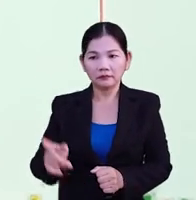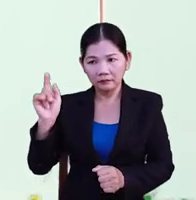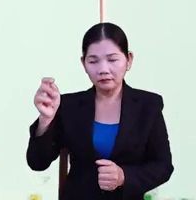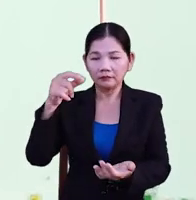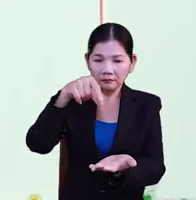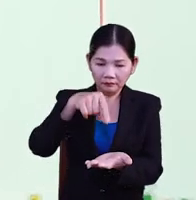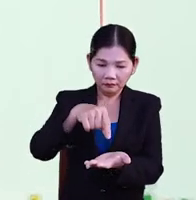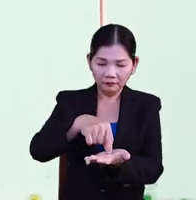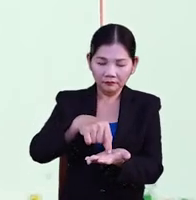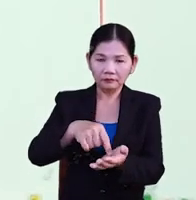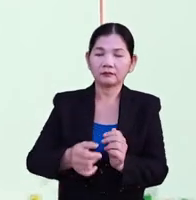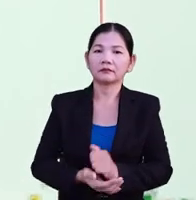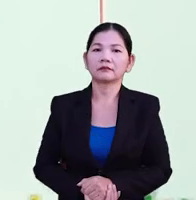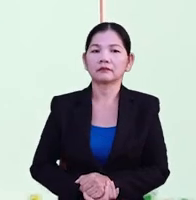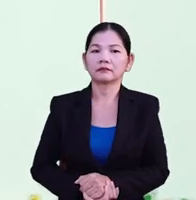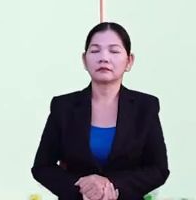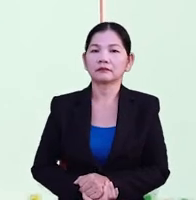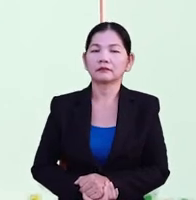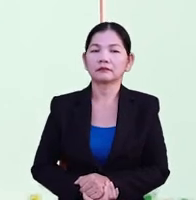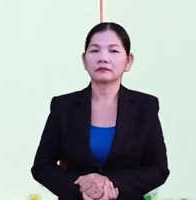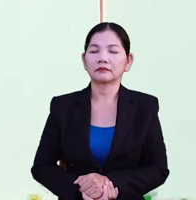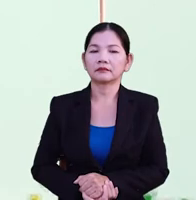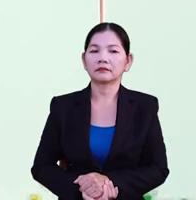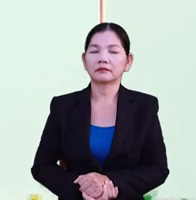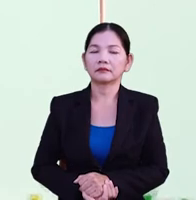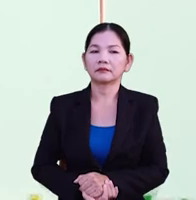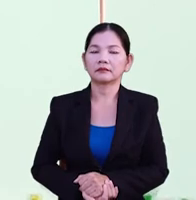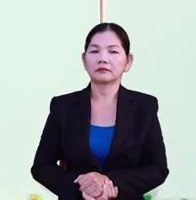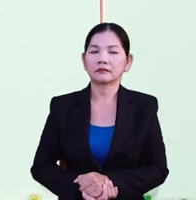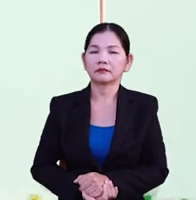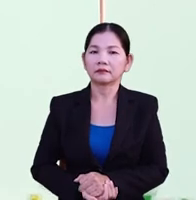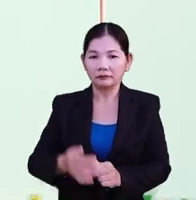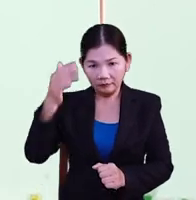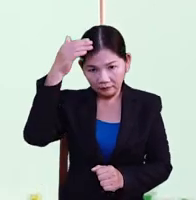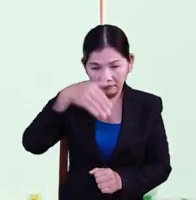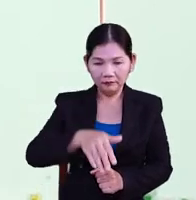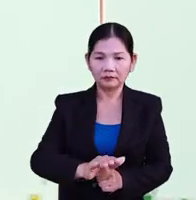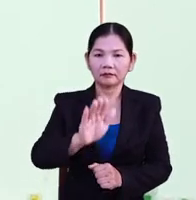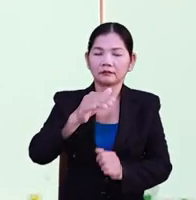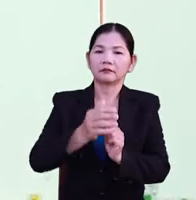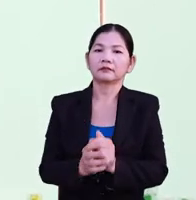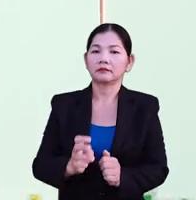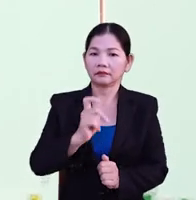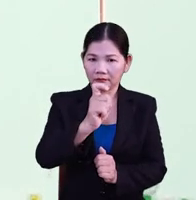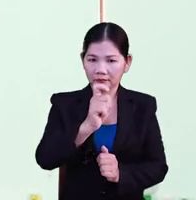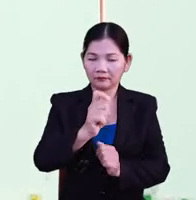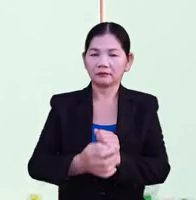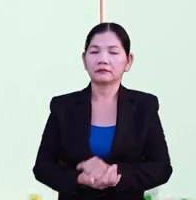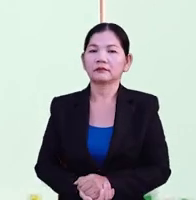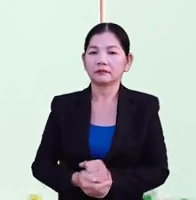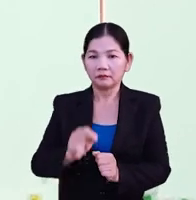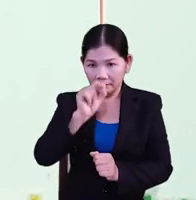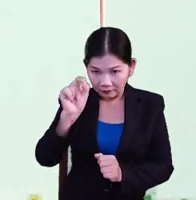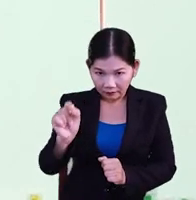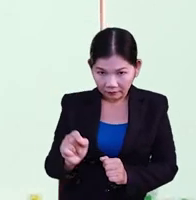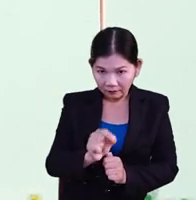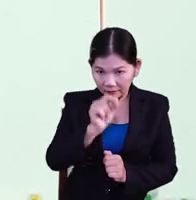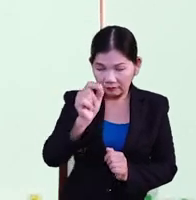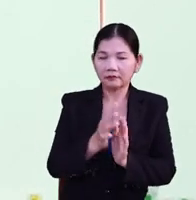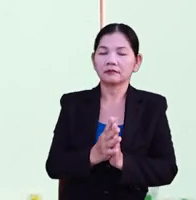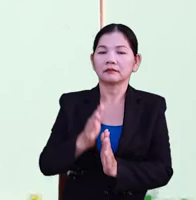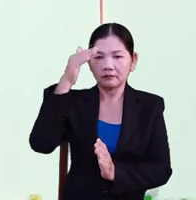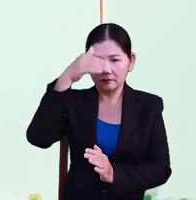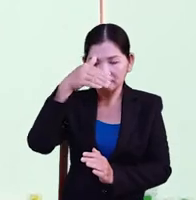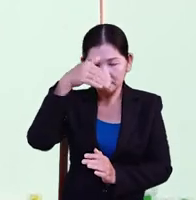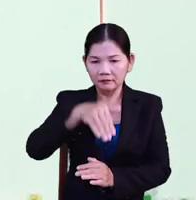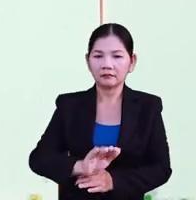ដាលគឺចាគឺដំរីណាដំរីគឺអក្សរខដូច្នេះយើងវងយកអក្សរ